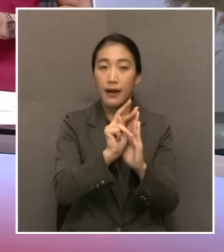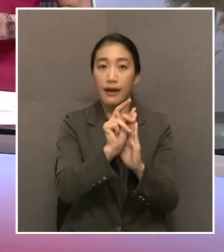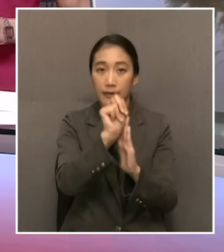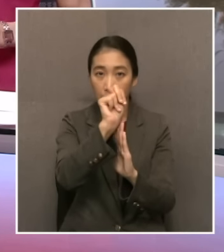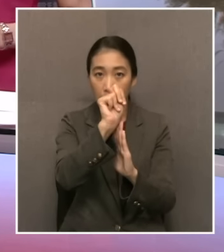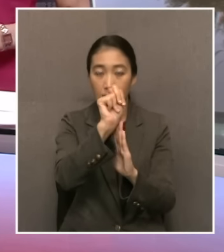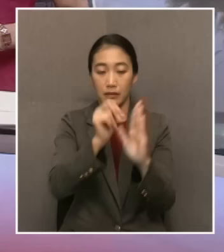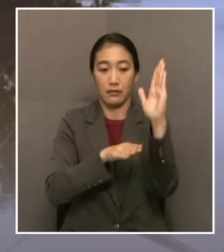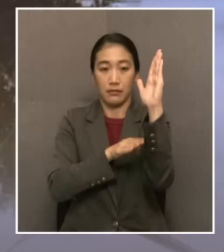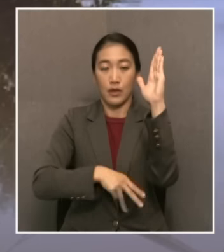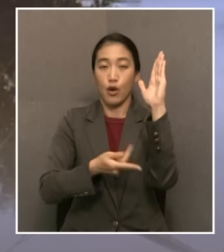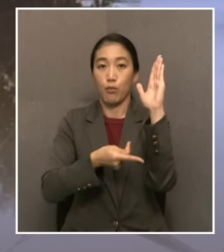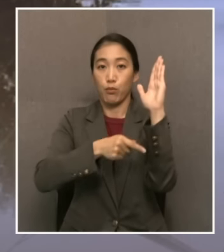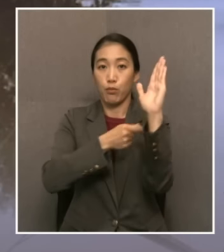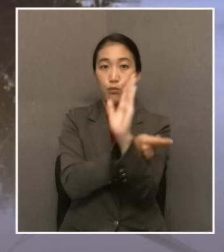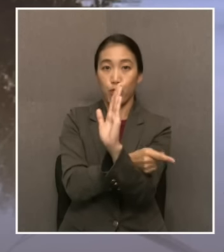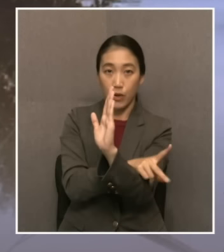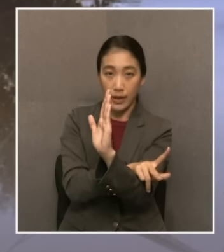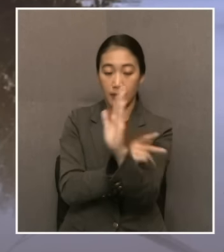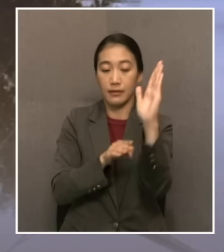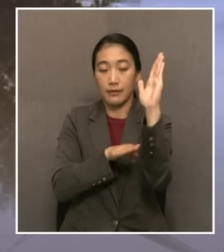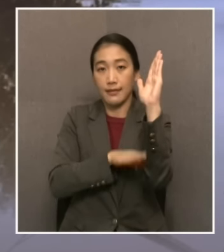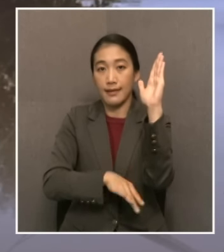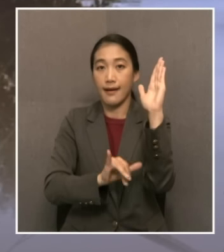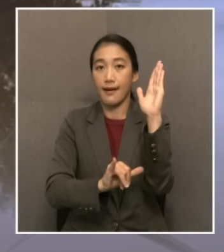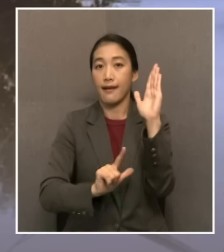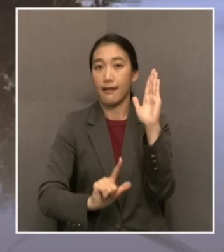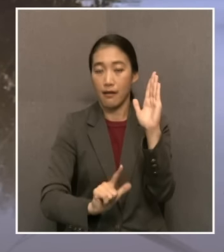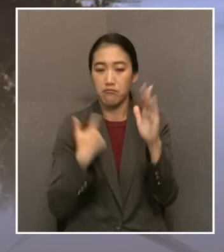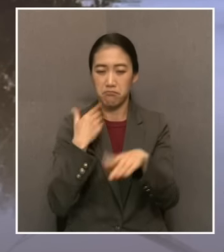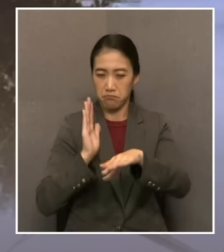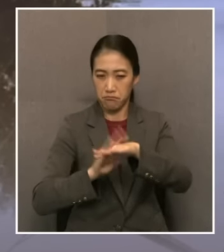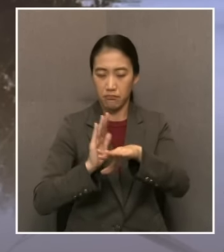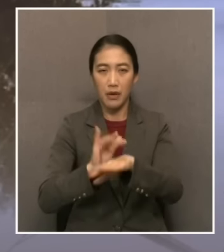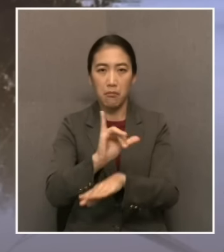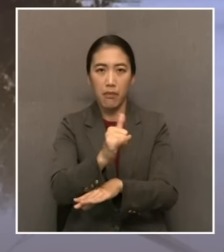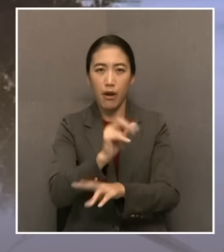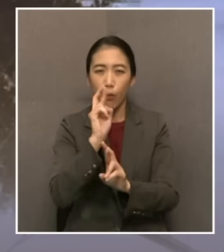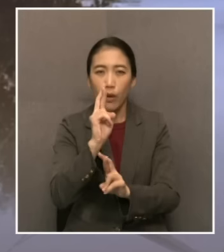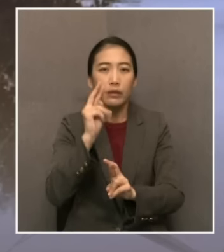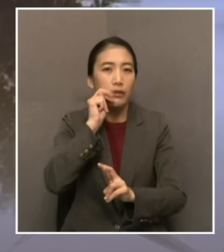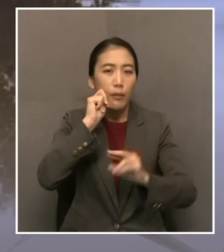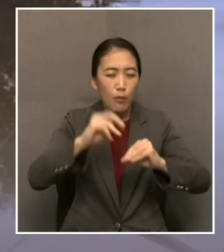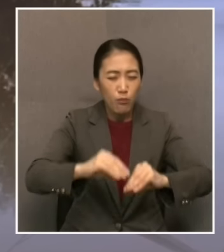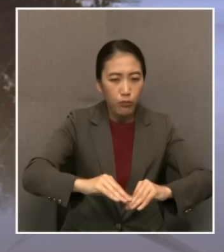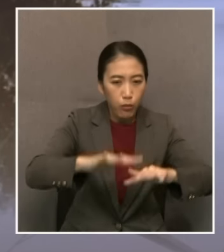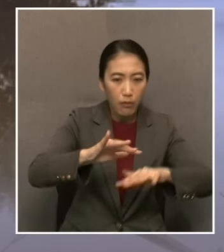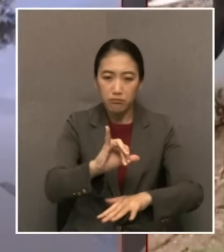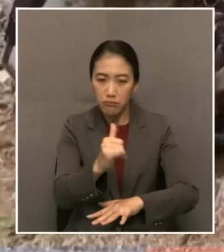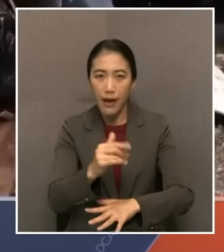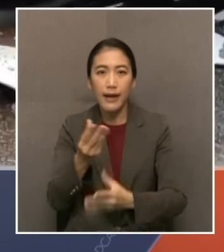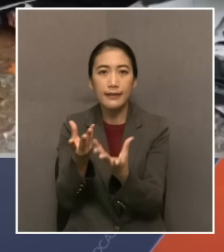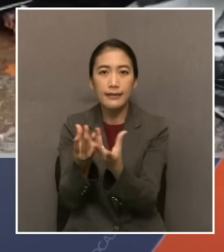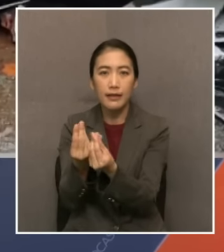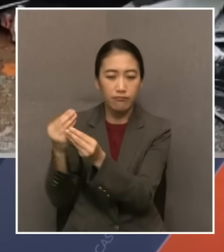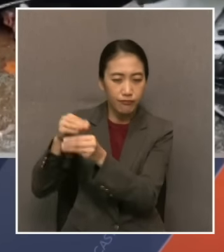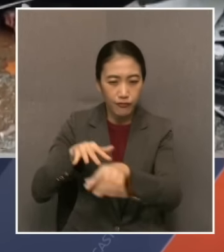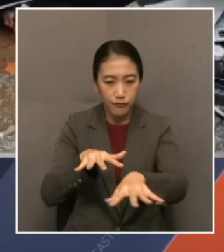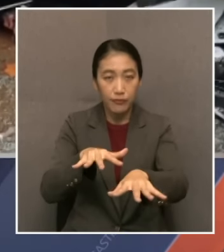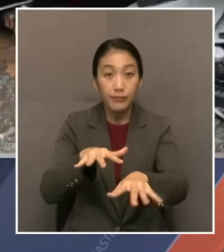ยะลานะคะต้องเฝ้าระวังเหตุการณ์น้ำท่วมและดินโคลนถล่มค่ะและล่าสุดสำหรับพื้นที่จังหวัดภูเก็ตนะคะในเขตอำเภอ